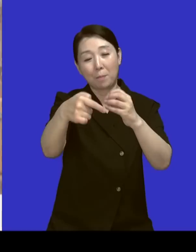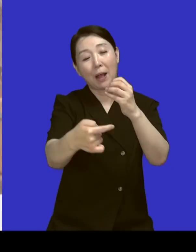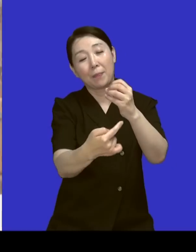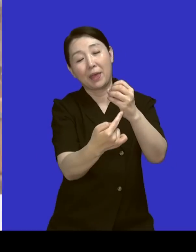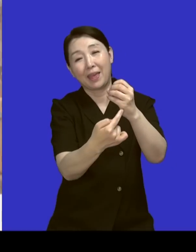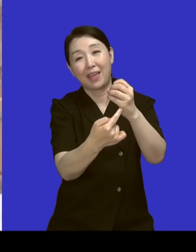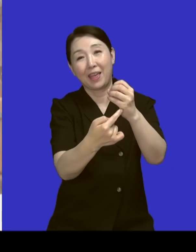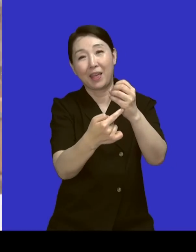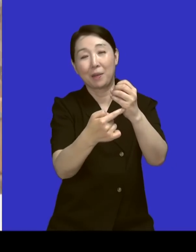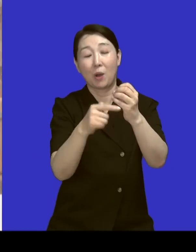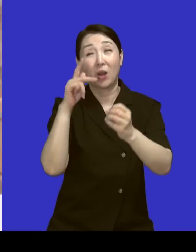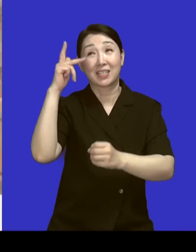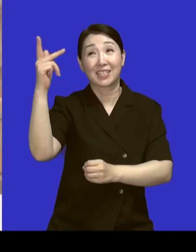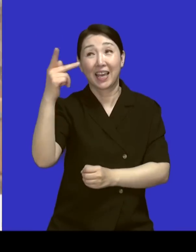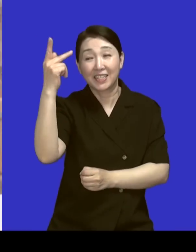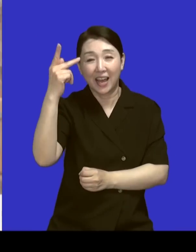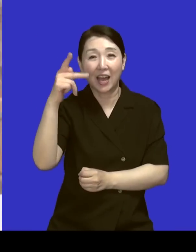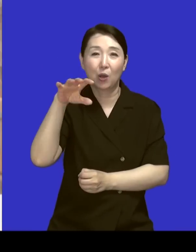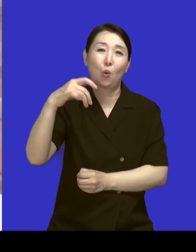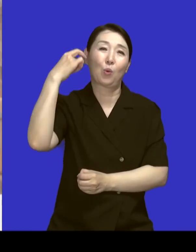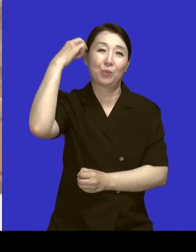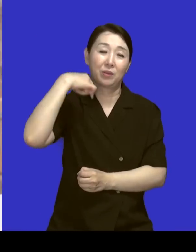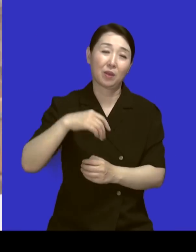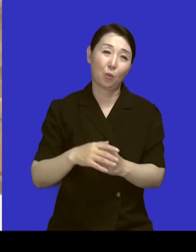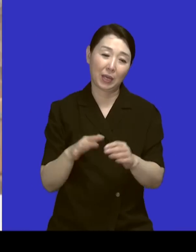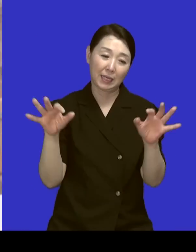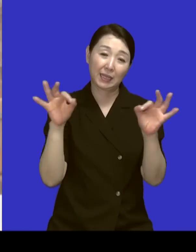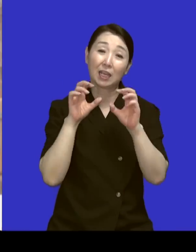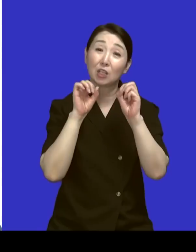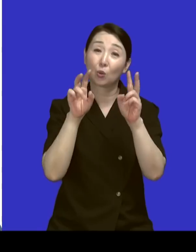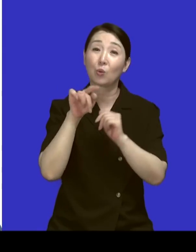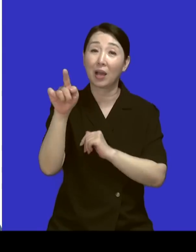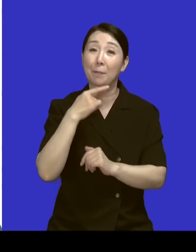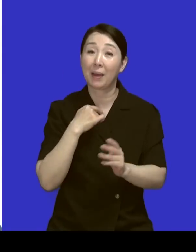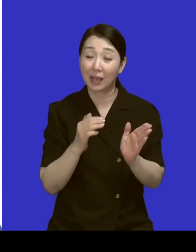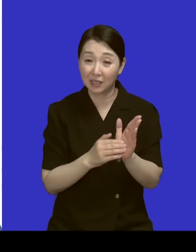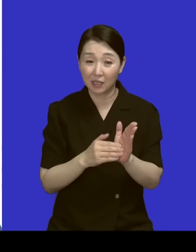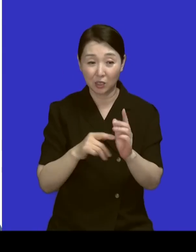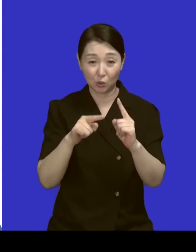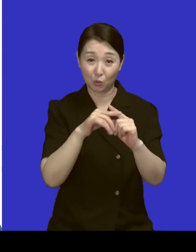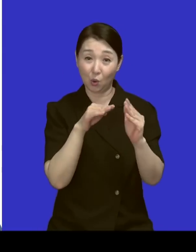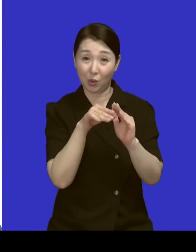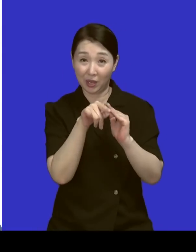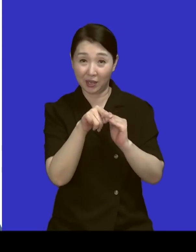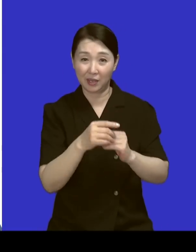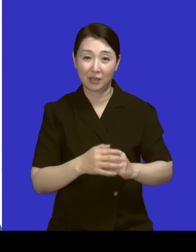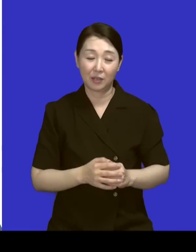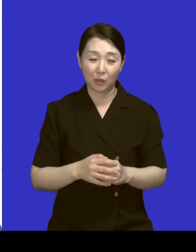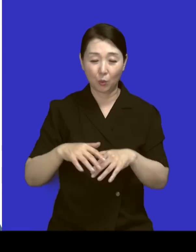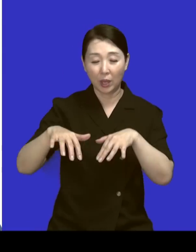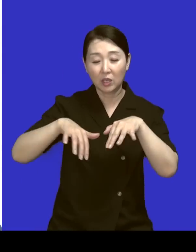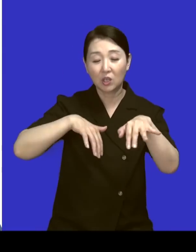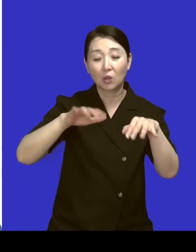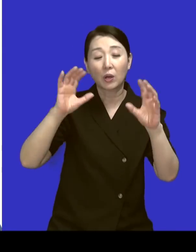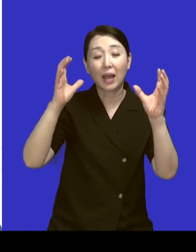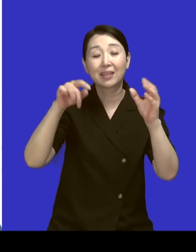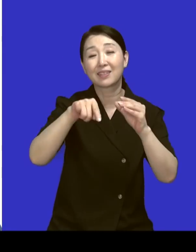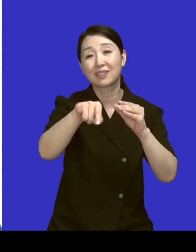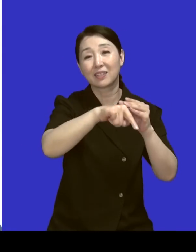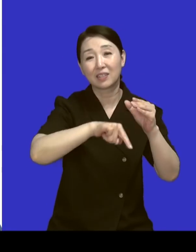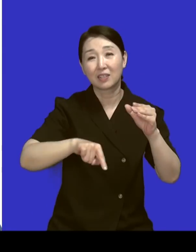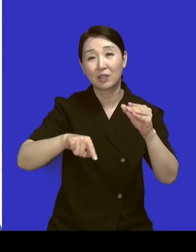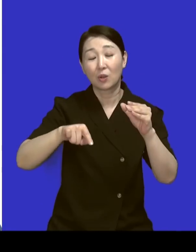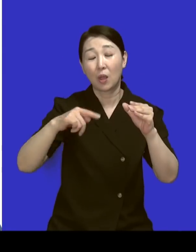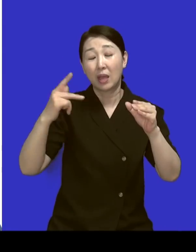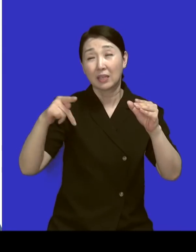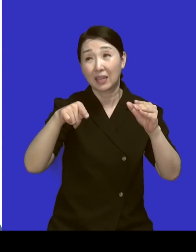느꼈거든요. 제가 단기 선교를 갔었는데 네. 거기 있는 교회에서 이제 길거리 아이들, 케냐에는 길에서